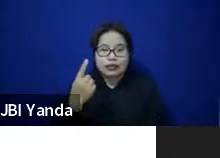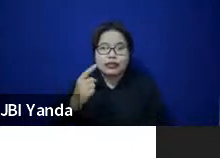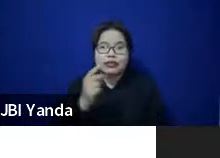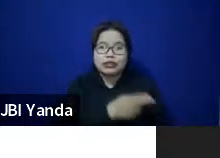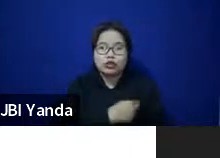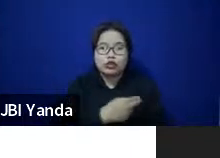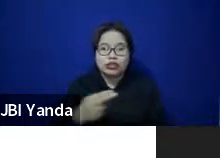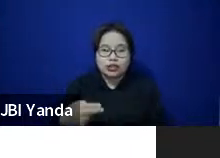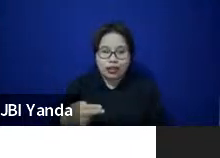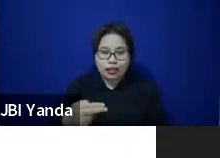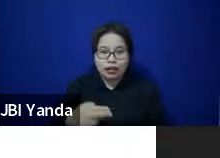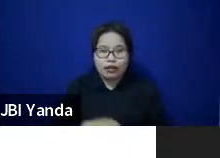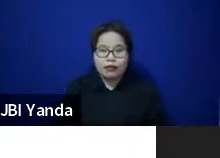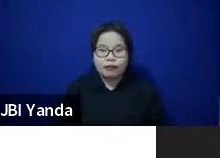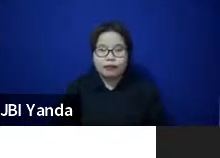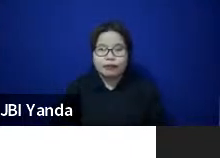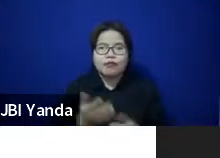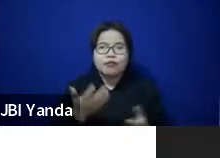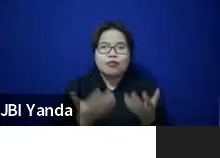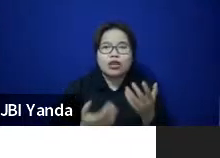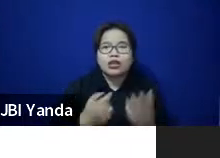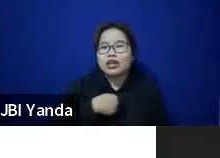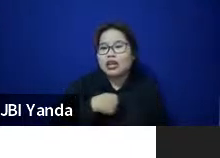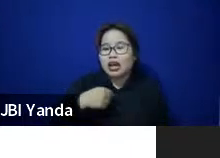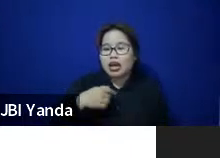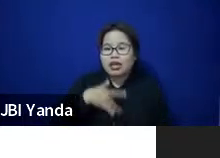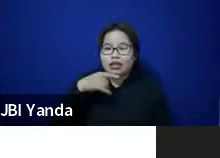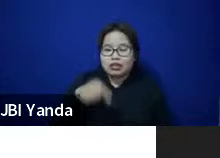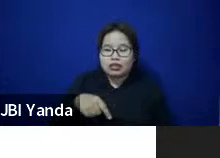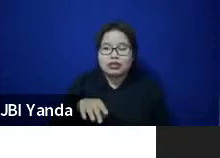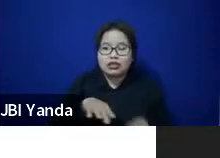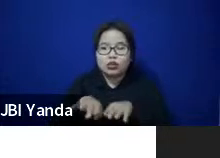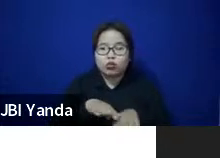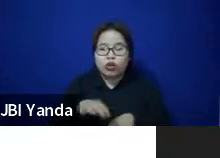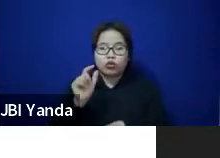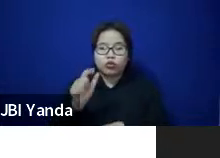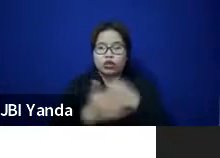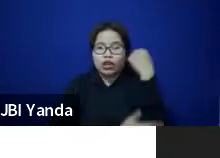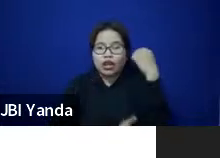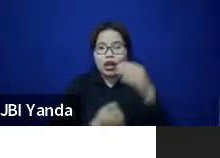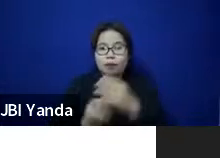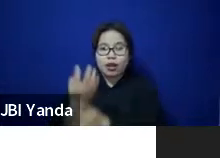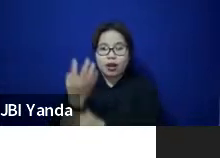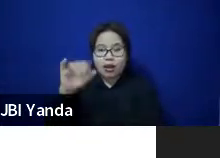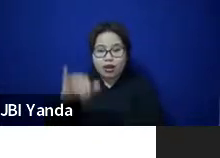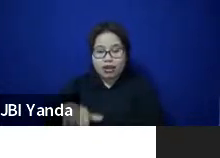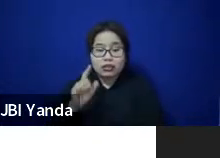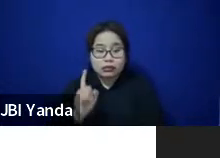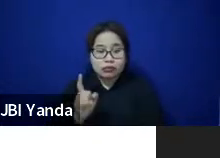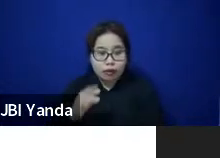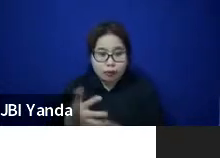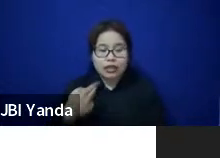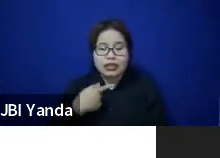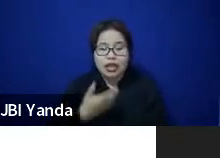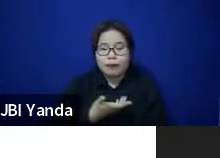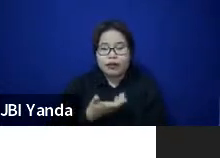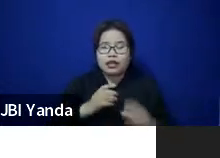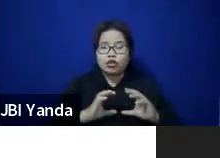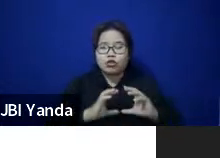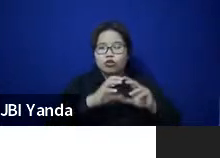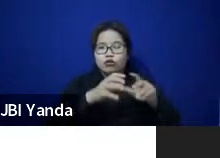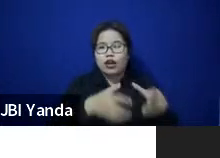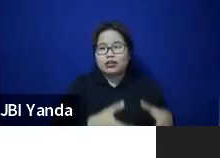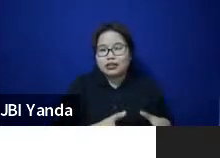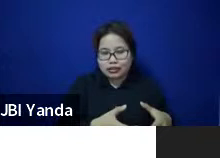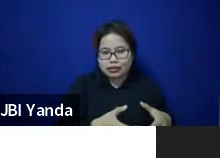Indonesia yang saya rasa applicable untuk banyak negara berkembang ya. Karena kita inginnya itu universal health